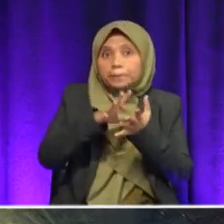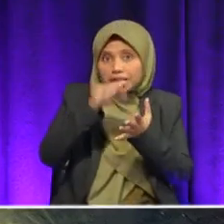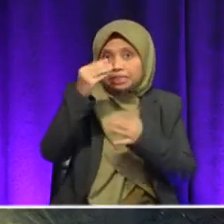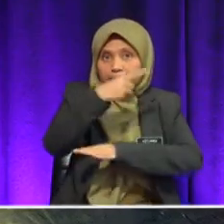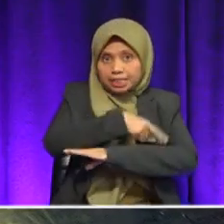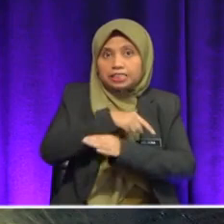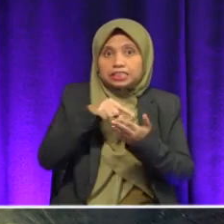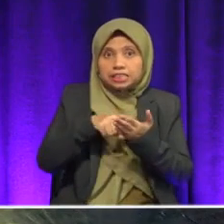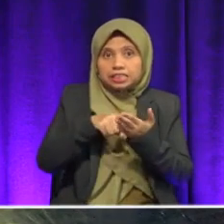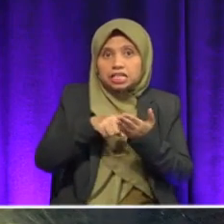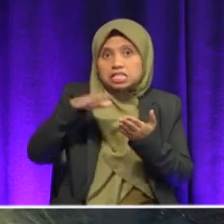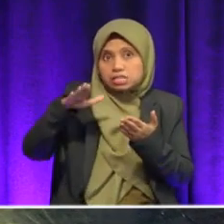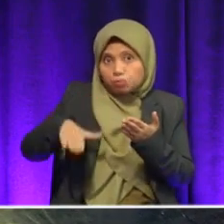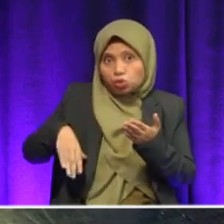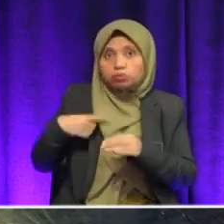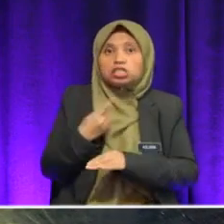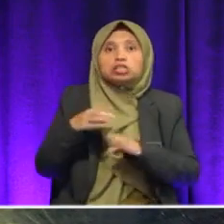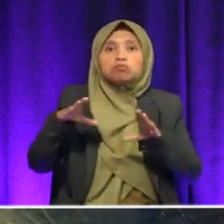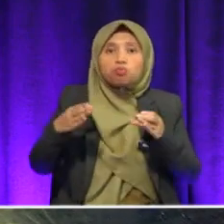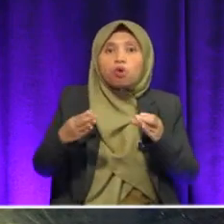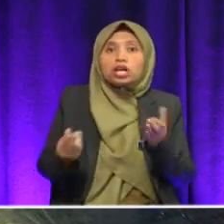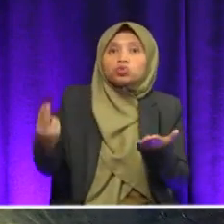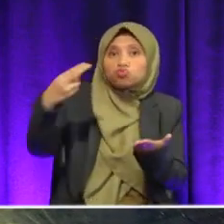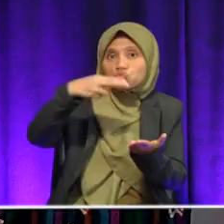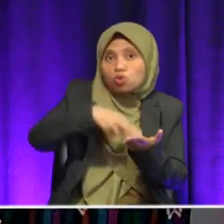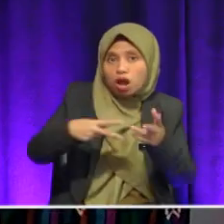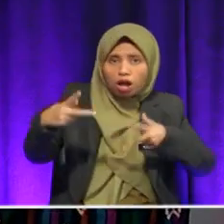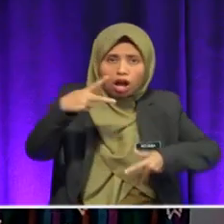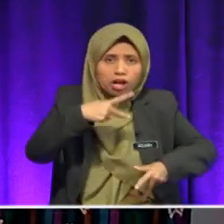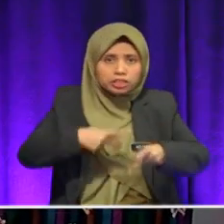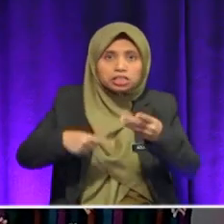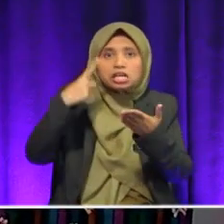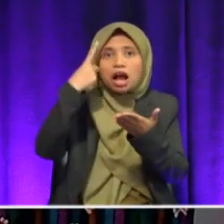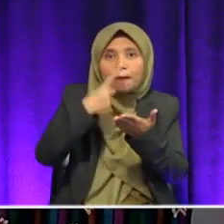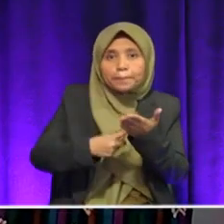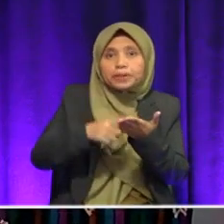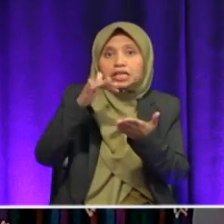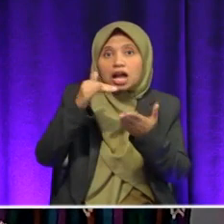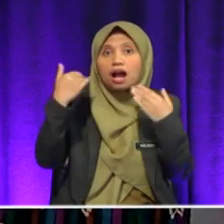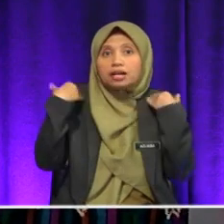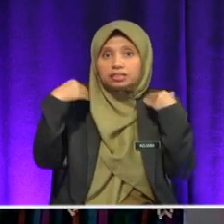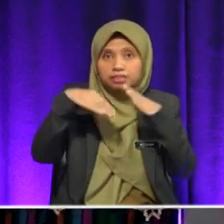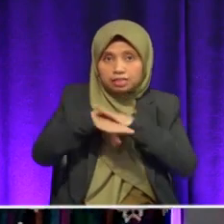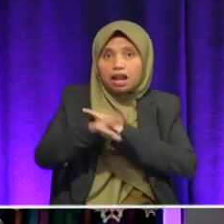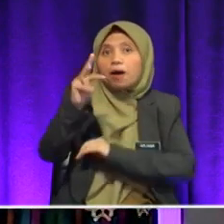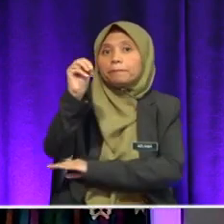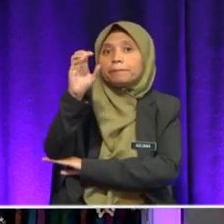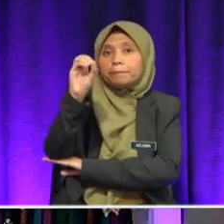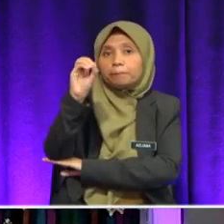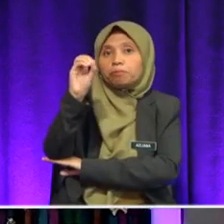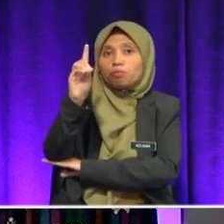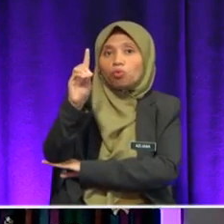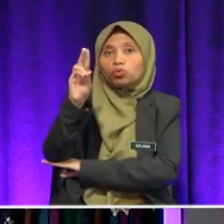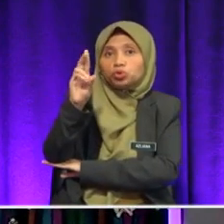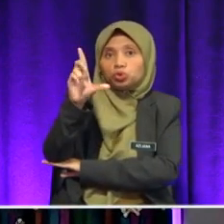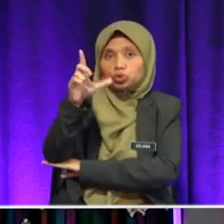sebelum kita membuat ulang Gaji kita teliti dahulu Apakah isi kandung dalam modus 10 rekaan fashion pakaian